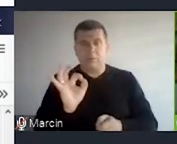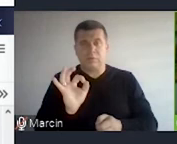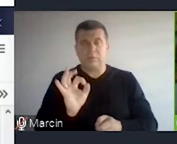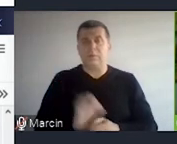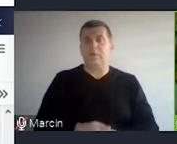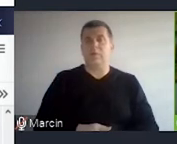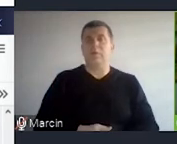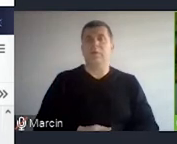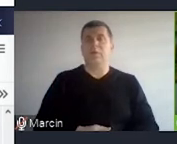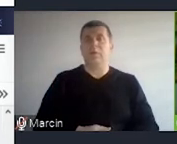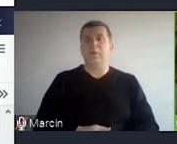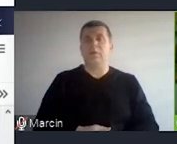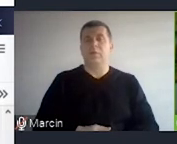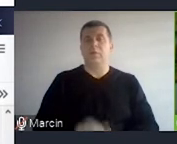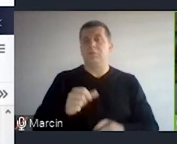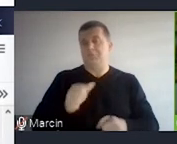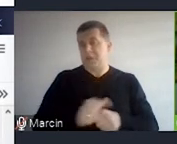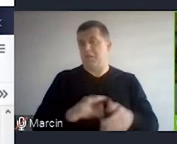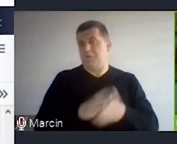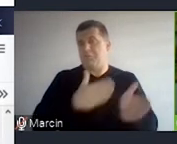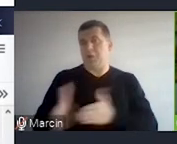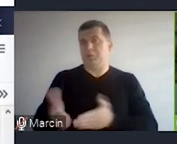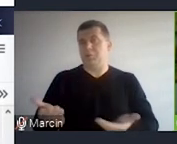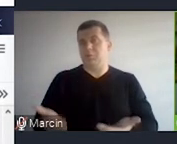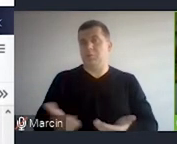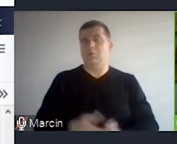ta procentowa proporcja jest w porządku.